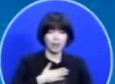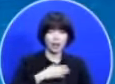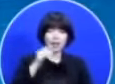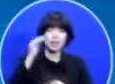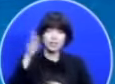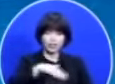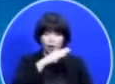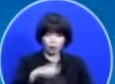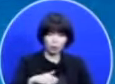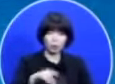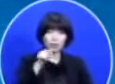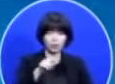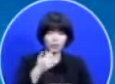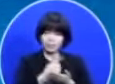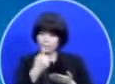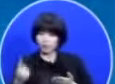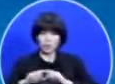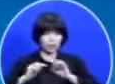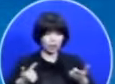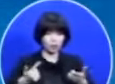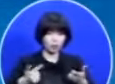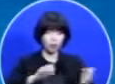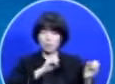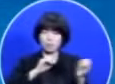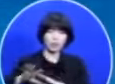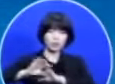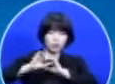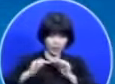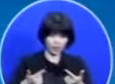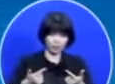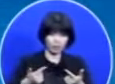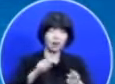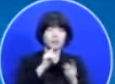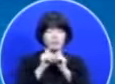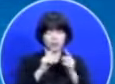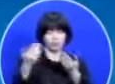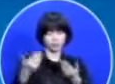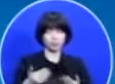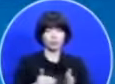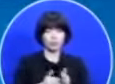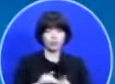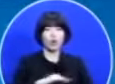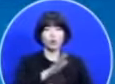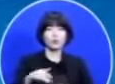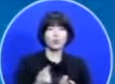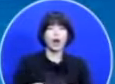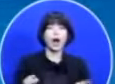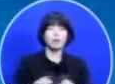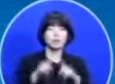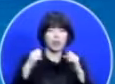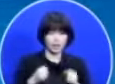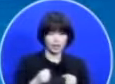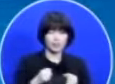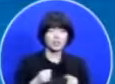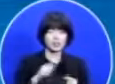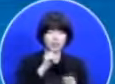너를 떠나지도 않고 버리지도 않겠다 하는 것입니다 우리와 함께 하시겠다는 겁니다